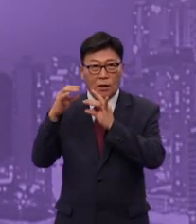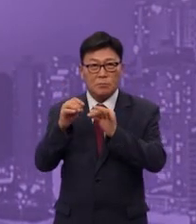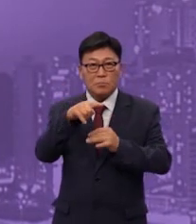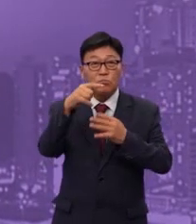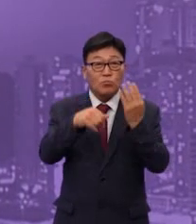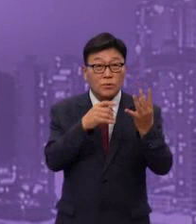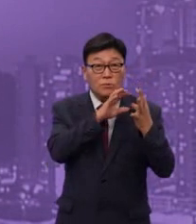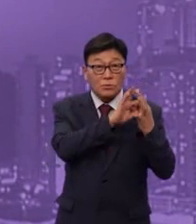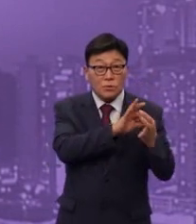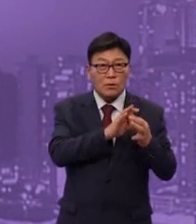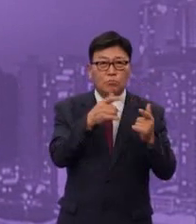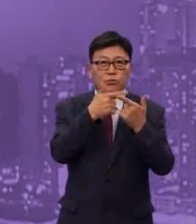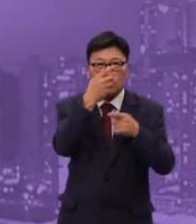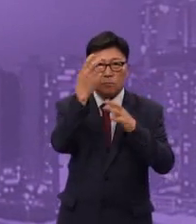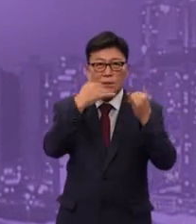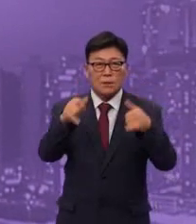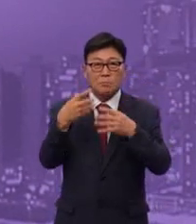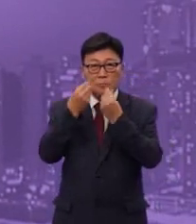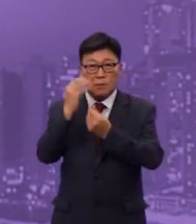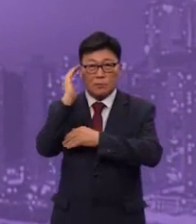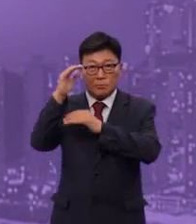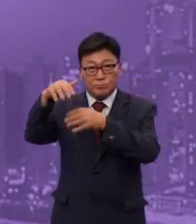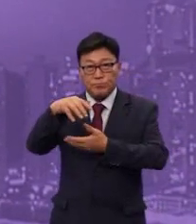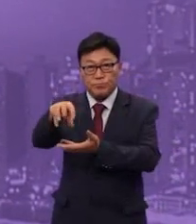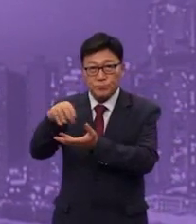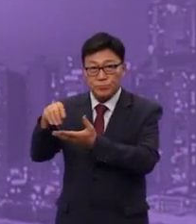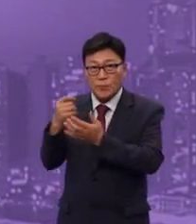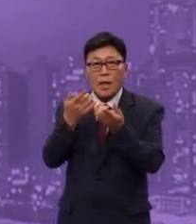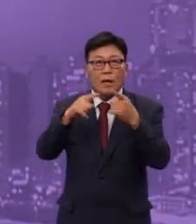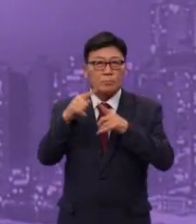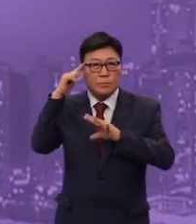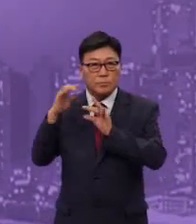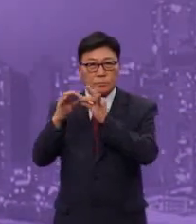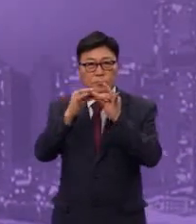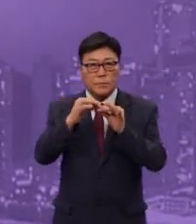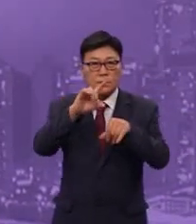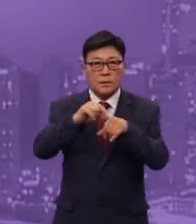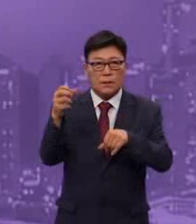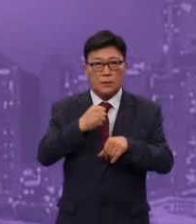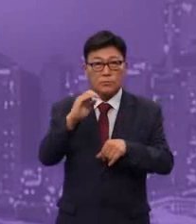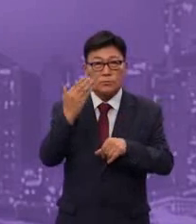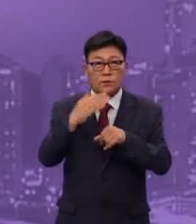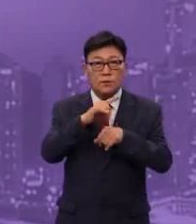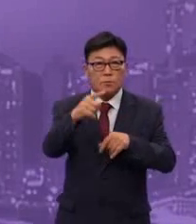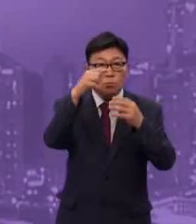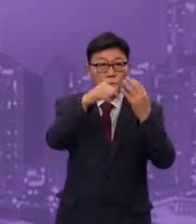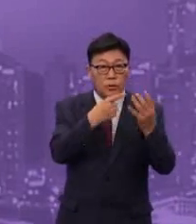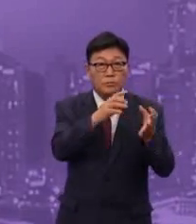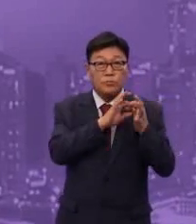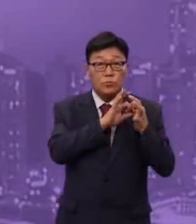프로그램들을 통하여 부산 청년들의 사례를 모집하고 함께 공감하는 시간을 가져보았습니다. 이